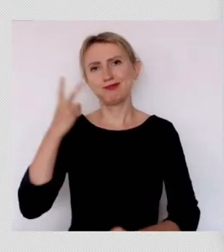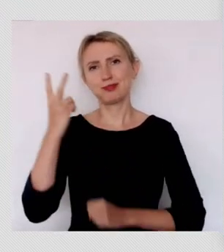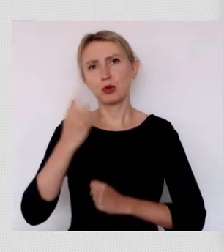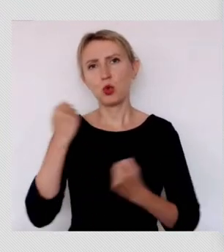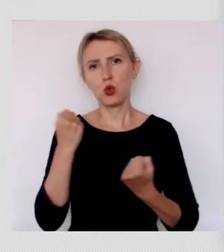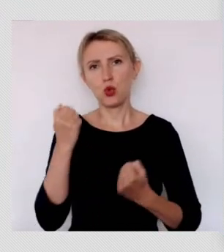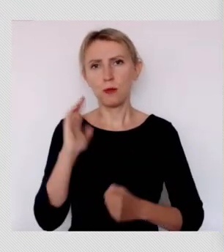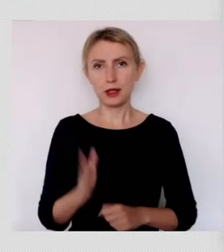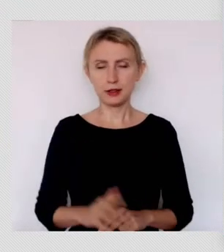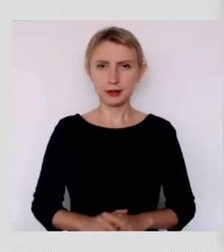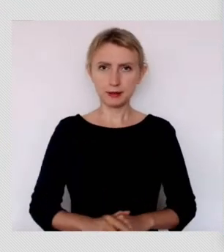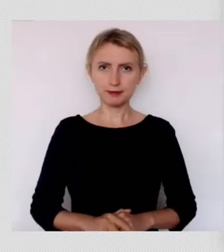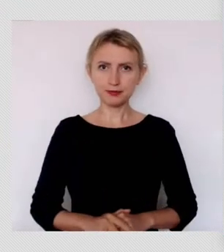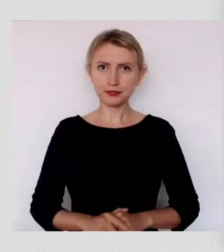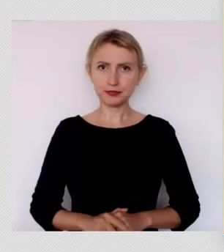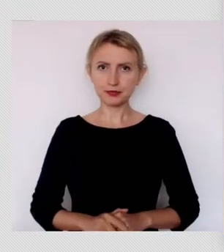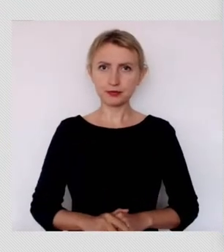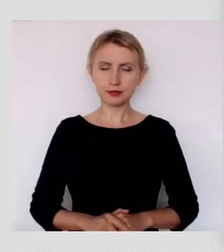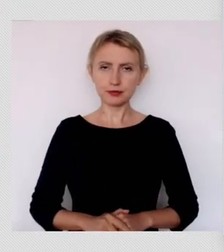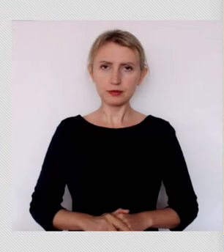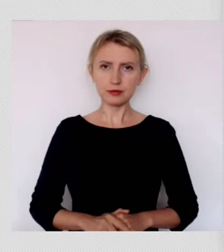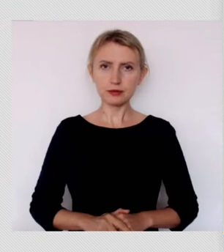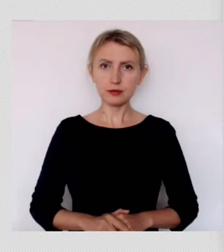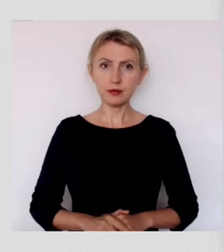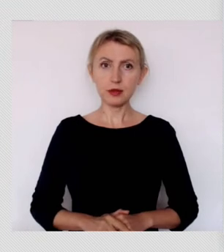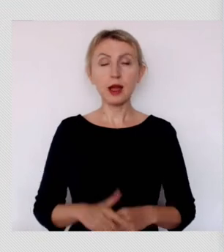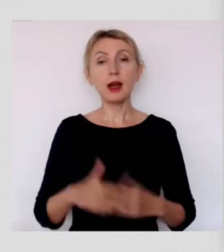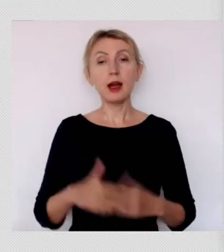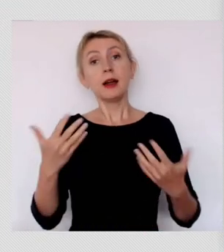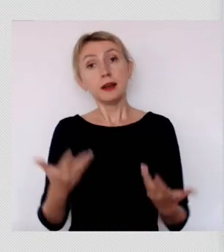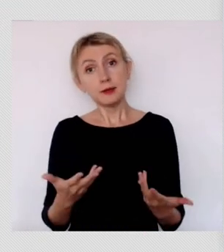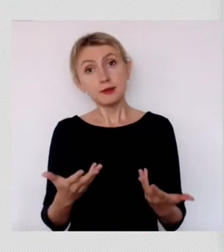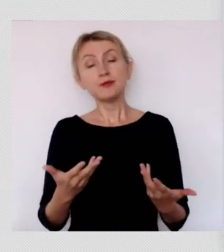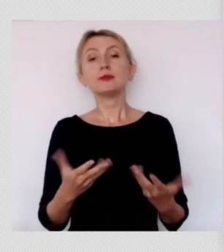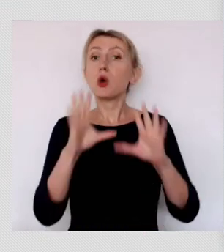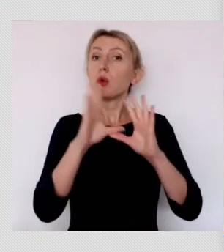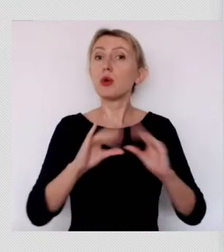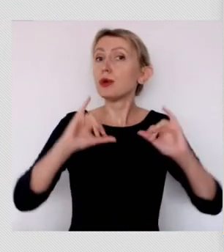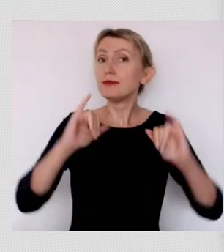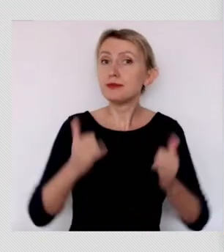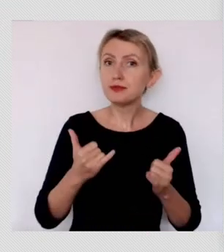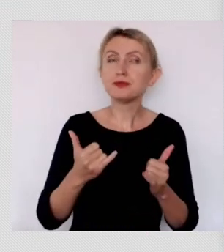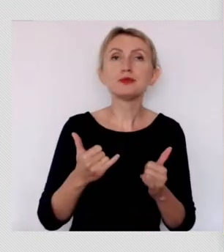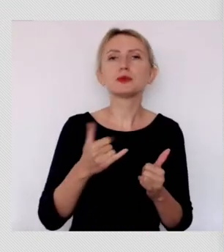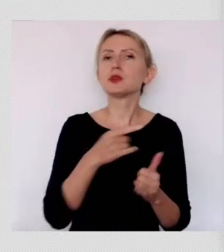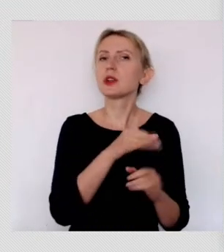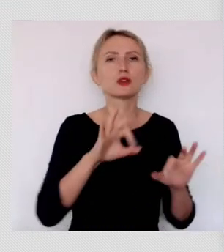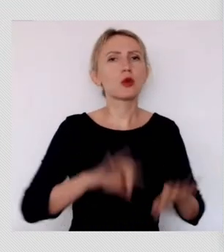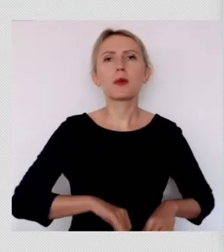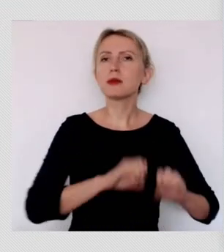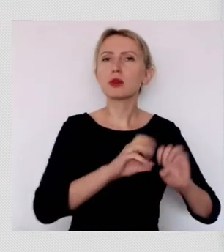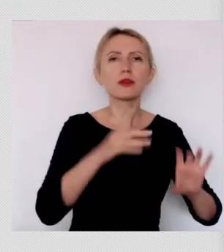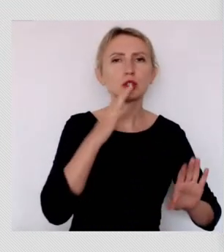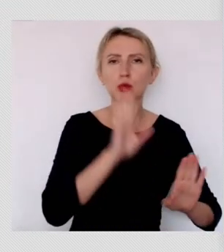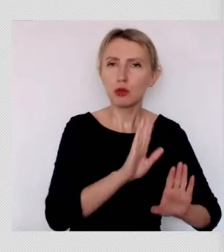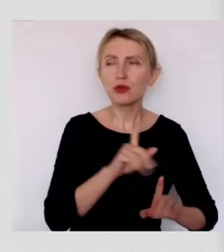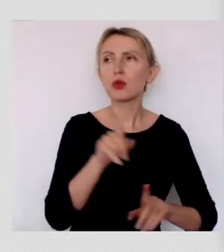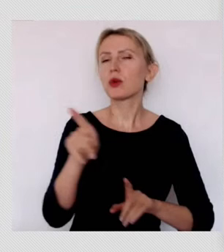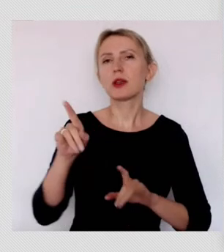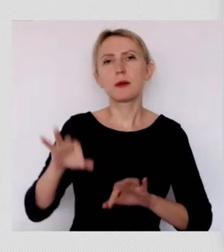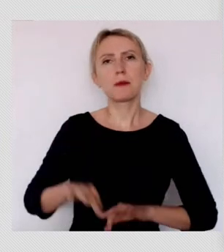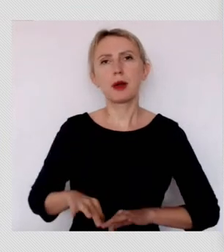będzie to skala ogromna. I tutaj receptą też nie jest jednak to, co mówili pan profesor i tutaj pan